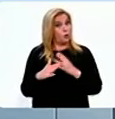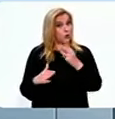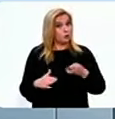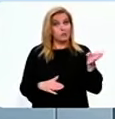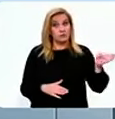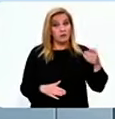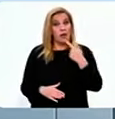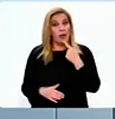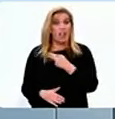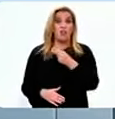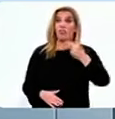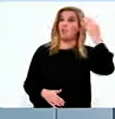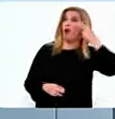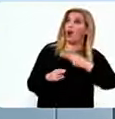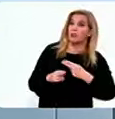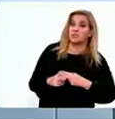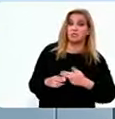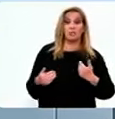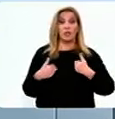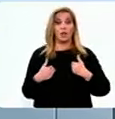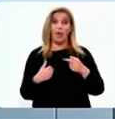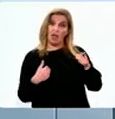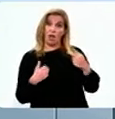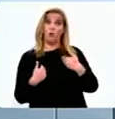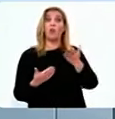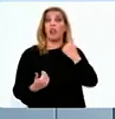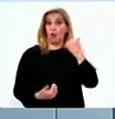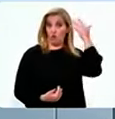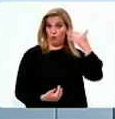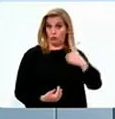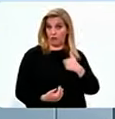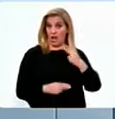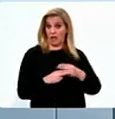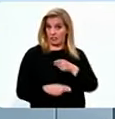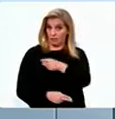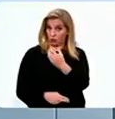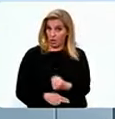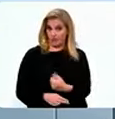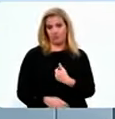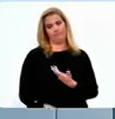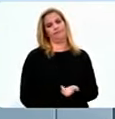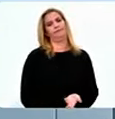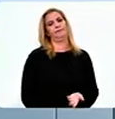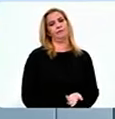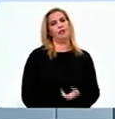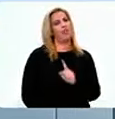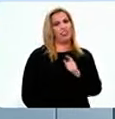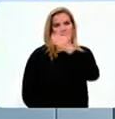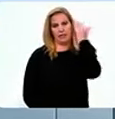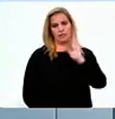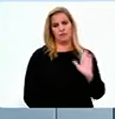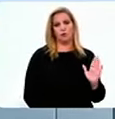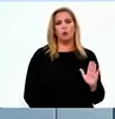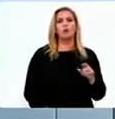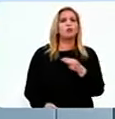ότι είναι θέμα αρχών και αξιών, ότι εμείς δεν έχουμε αξίες, έχει ο κύριος αυτός. Όχι. Το αποτέλεσμα πώς το κάνεις? Είναι μη τίμιο. Το αποτέλεσμα λοιπόν,